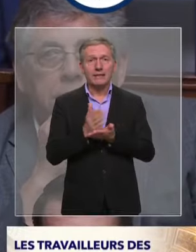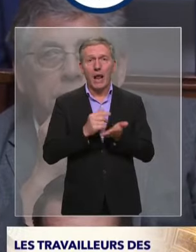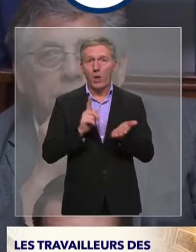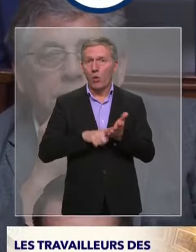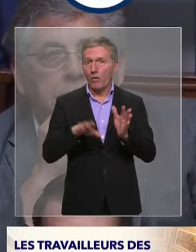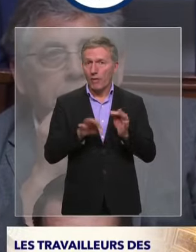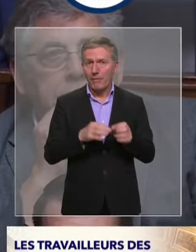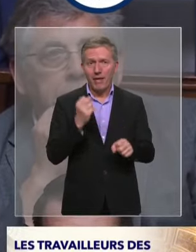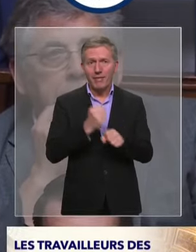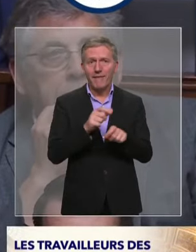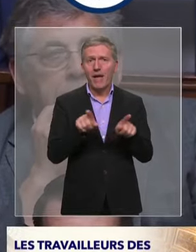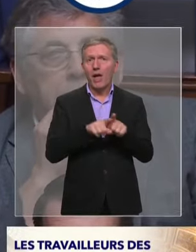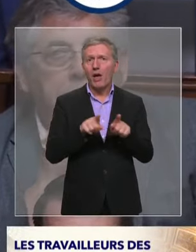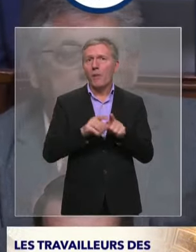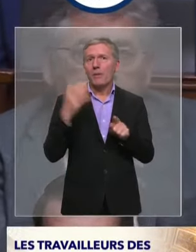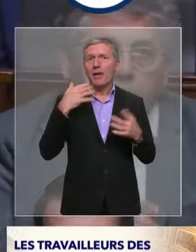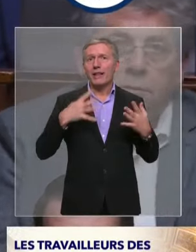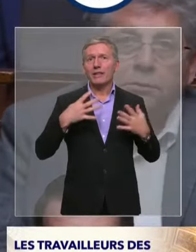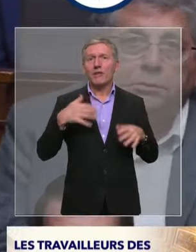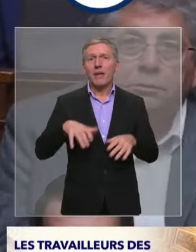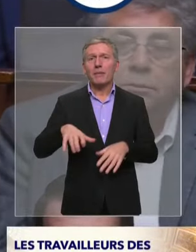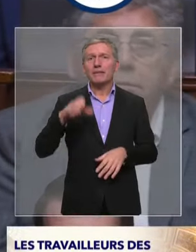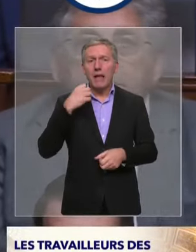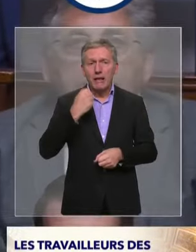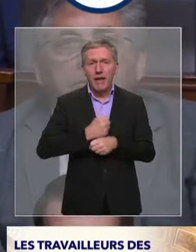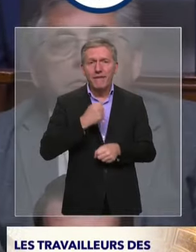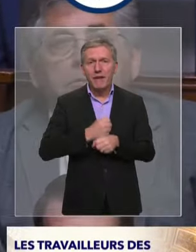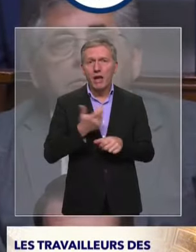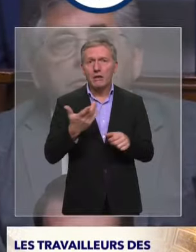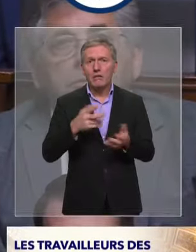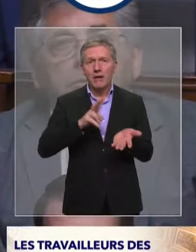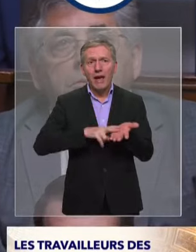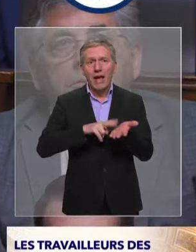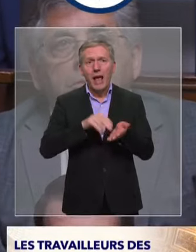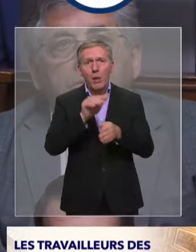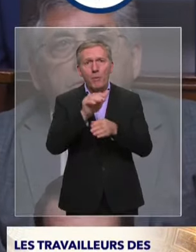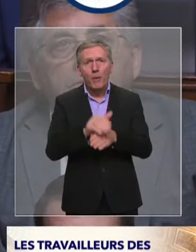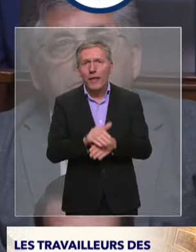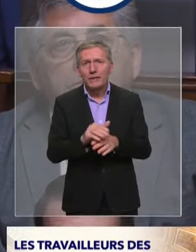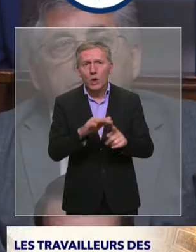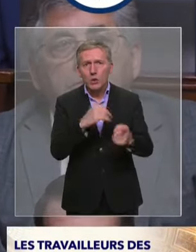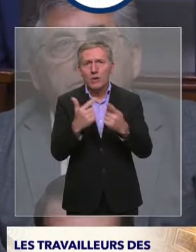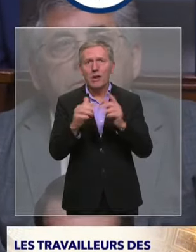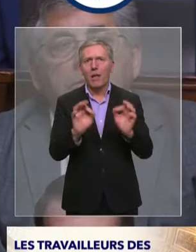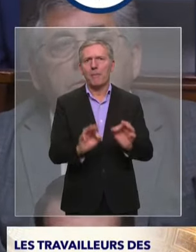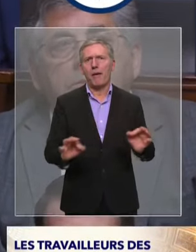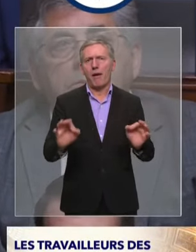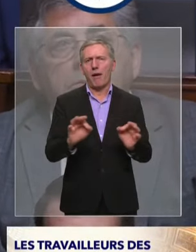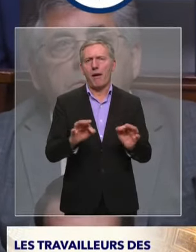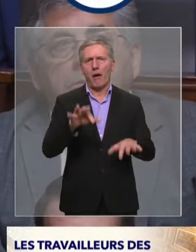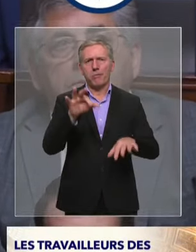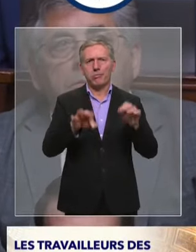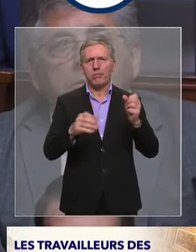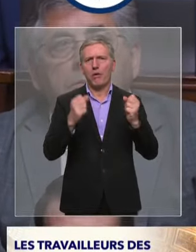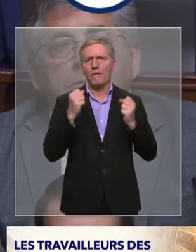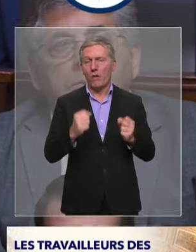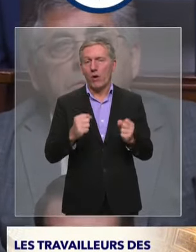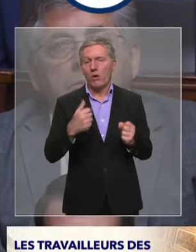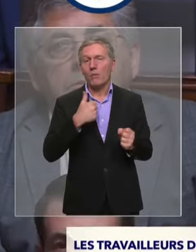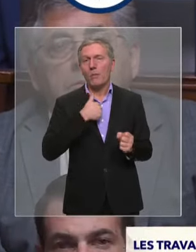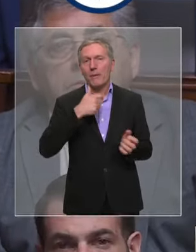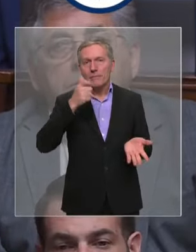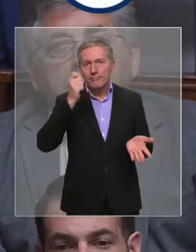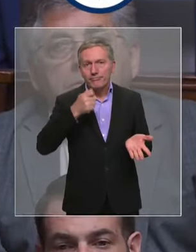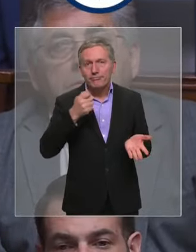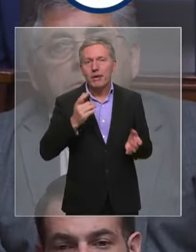à la tâche, comme au XIXe siècle, ils n'ont pas de réelle protection sociale, ils sont surexploités. Je tiens ici à saluer la détermination